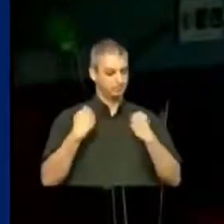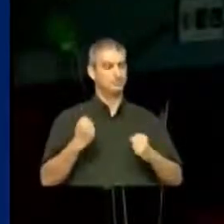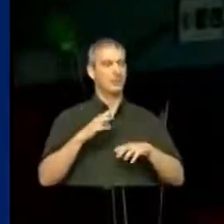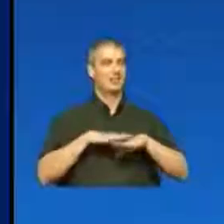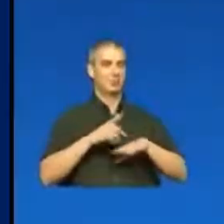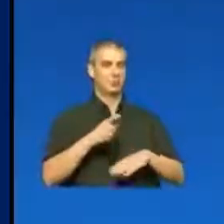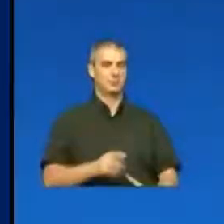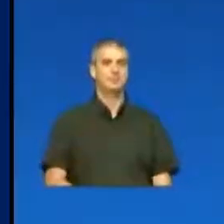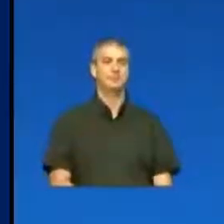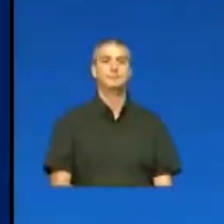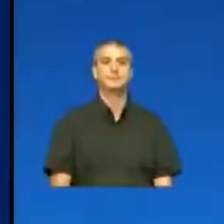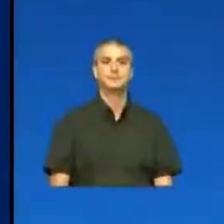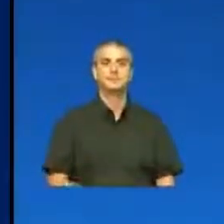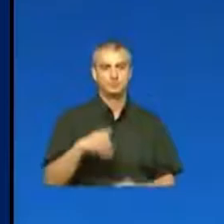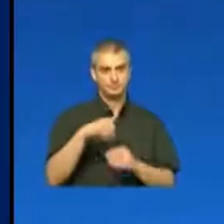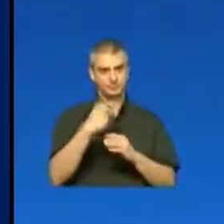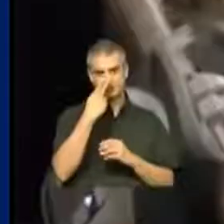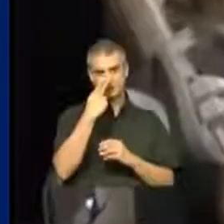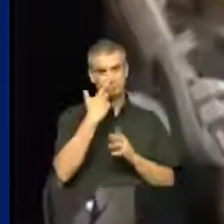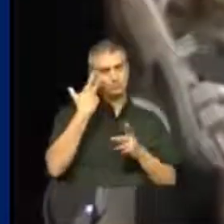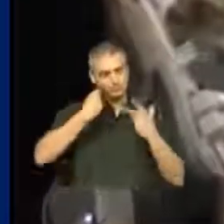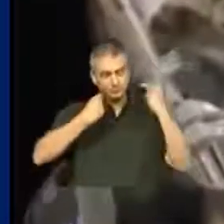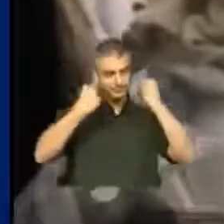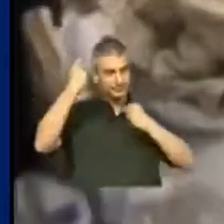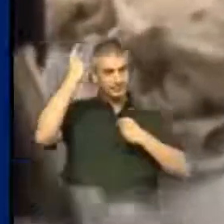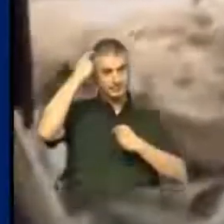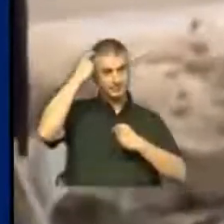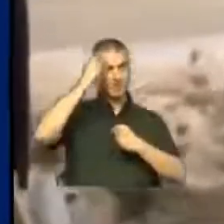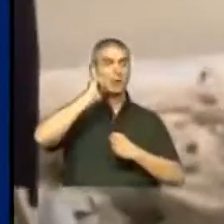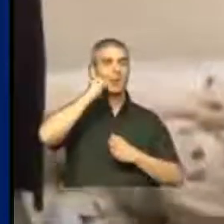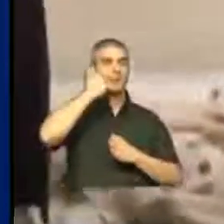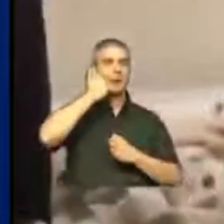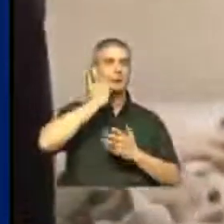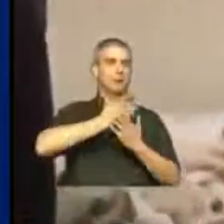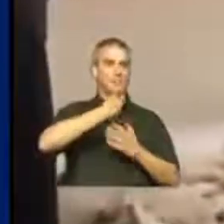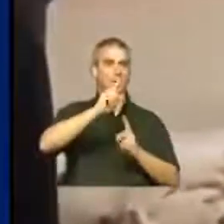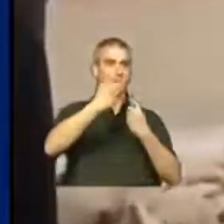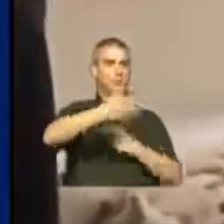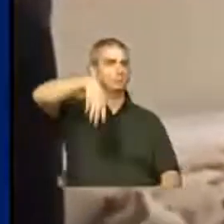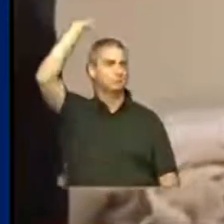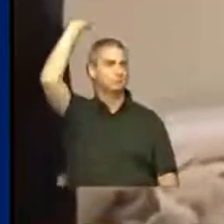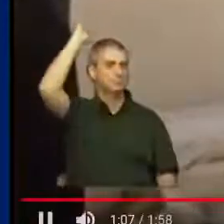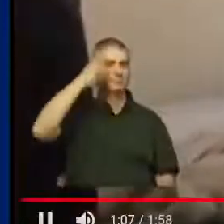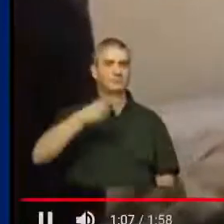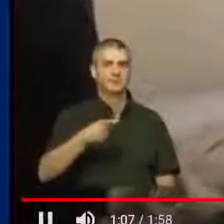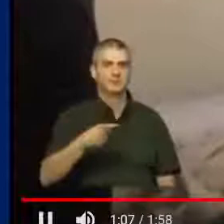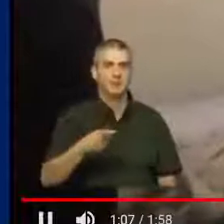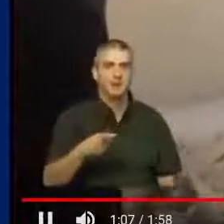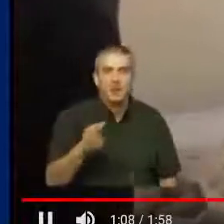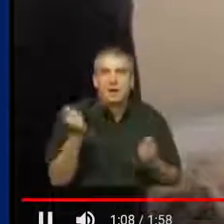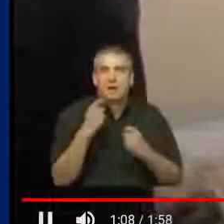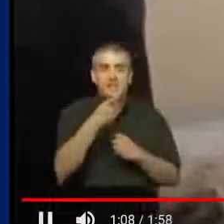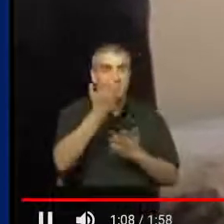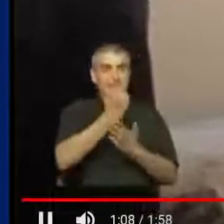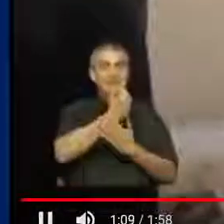patients. במסגרת הניסוי הזריקו לה תאי גזע למוח, ולמחרת זה מה שקרה. My gosh. סוניה הזיזה את